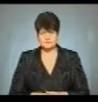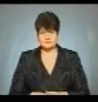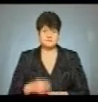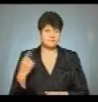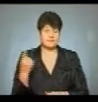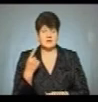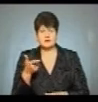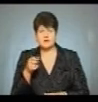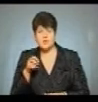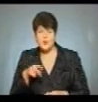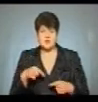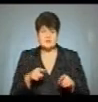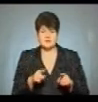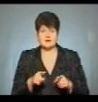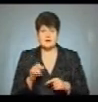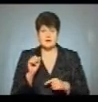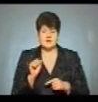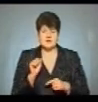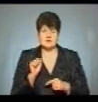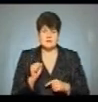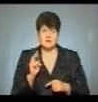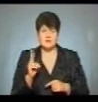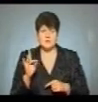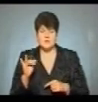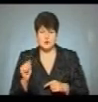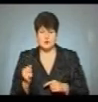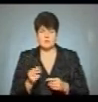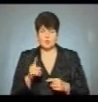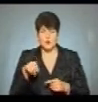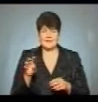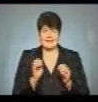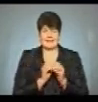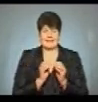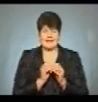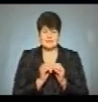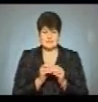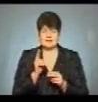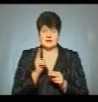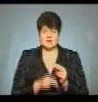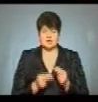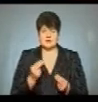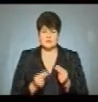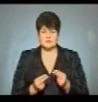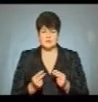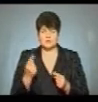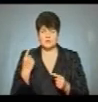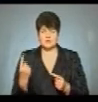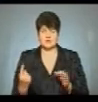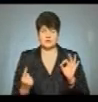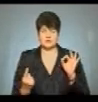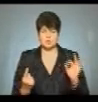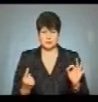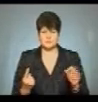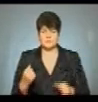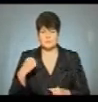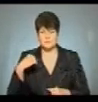Єдиний гол у цій грі забив Арсен Король, який грає під номером 10. Завершилася гра рахунком 1-0